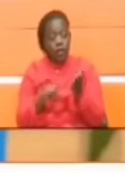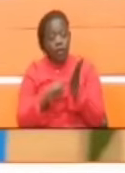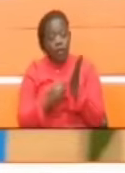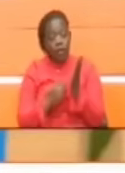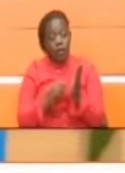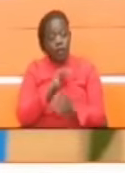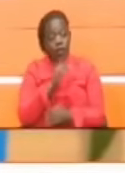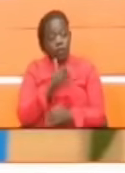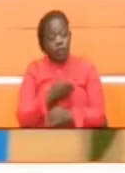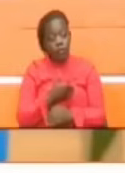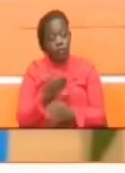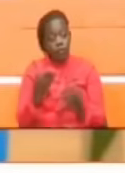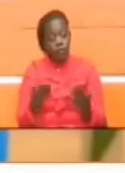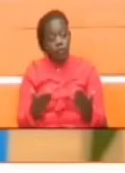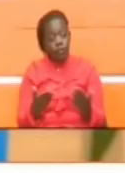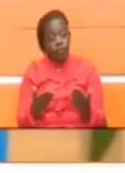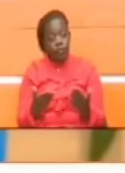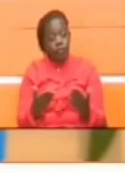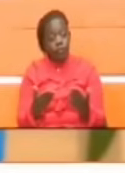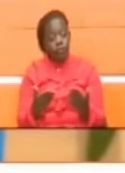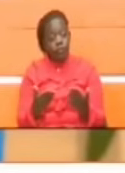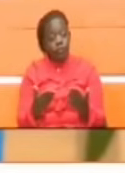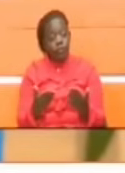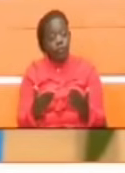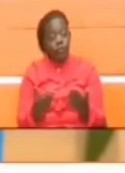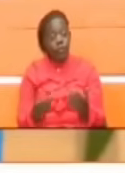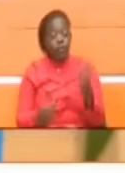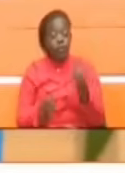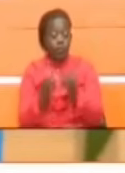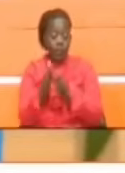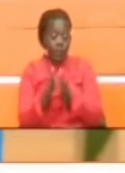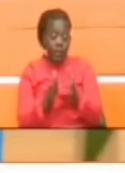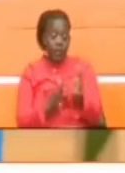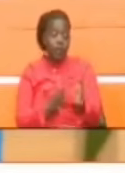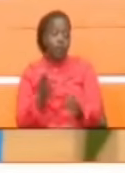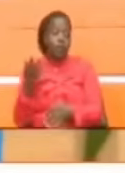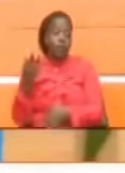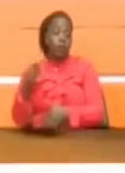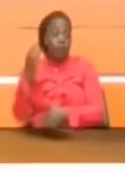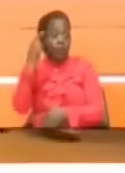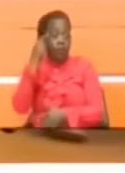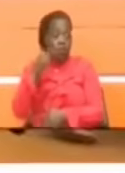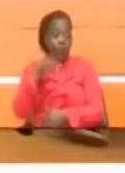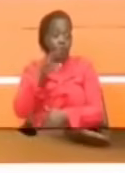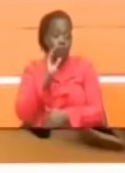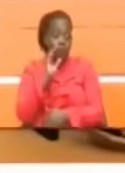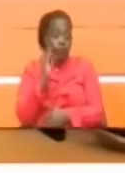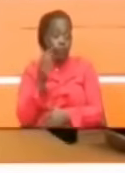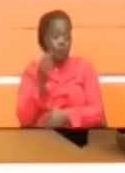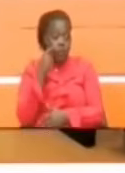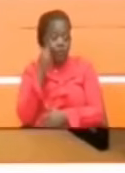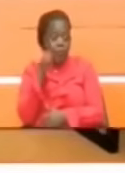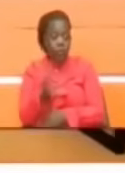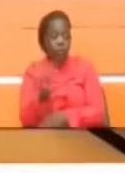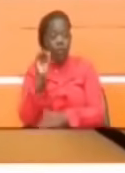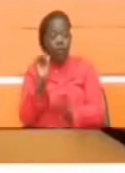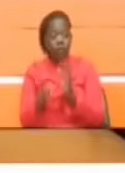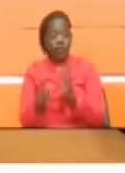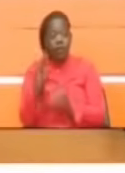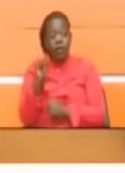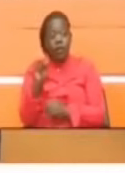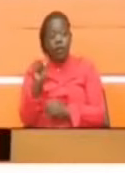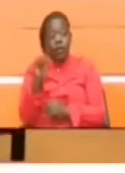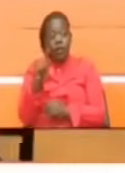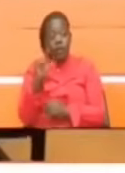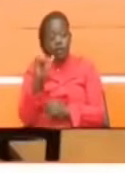teknolojia waffe owa ultraviolet alongoosa amazzi ag'okunywa. Tumusanze ku ofiisi zaabwe n'ajja gy'ategeereza